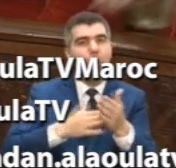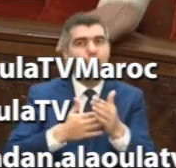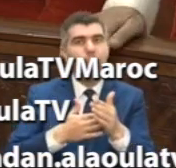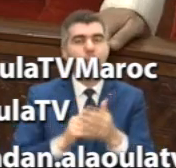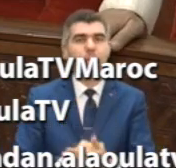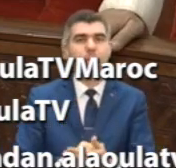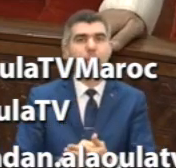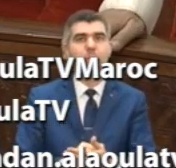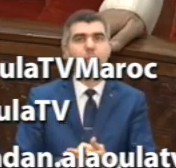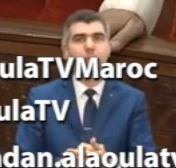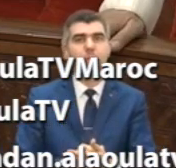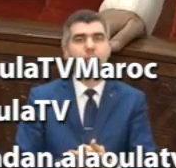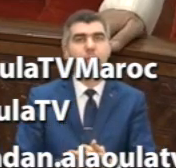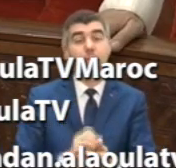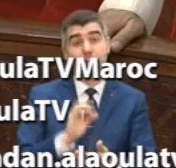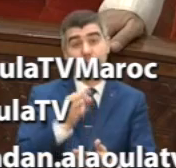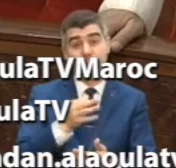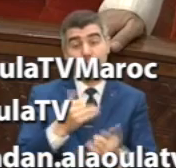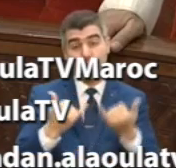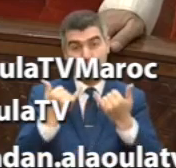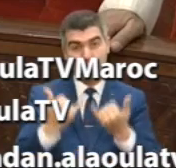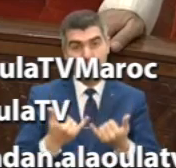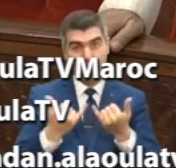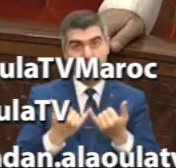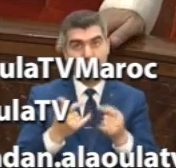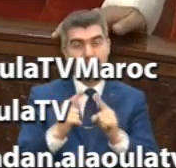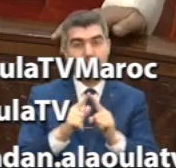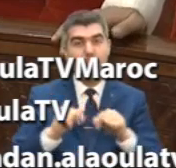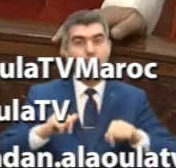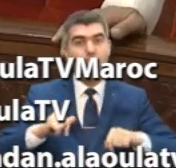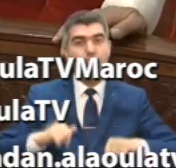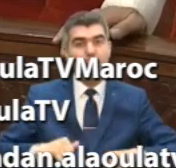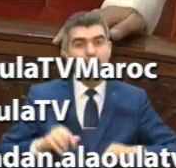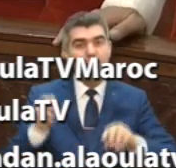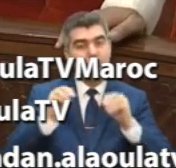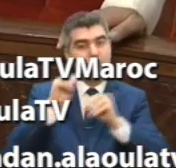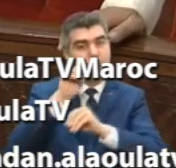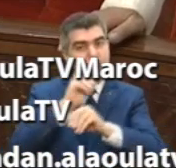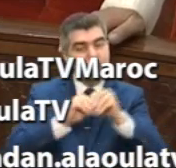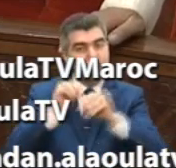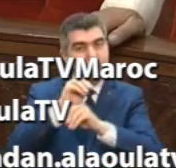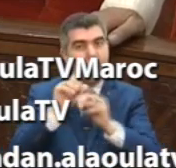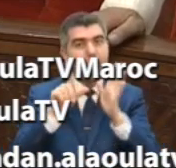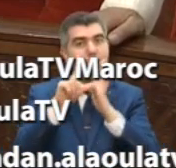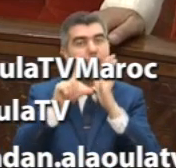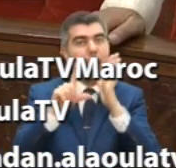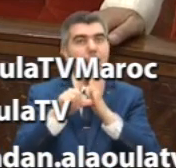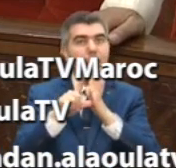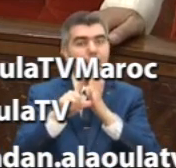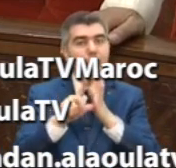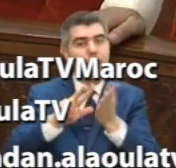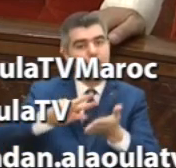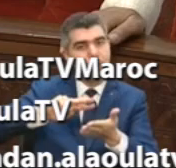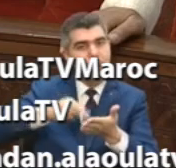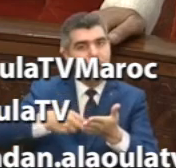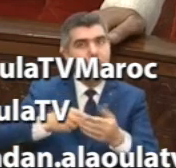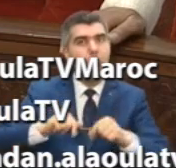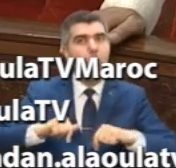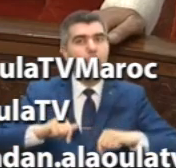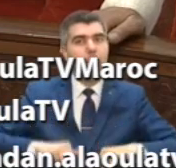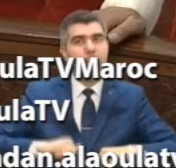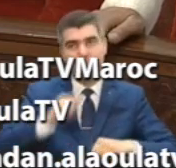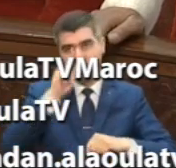عندها. وبالتالي اليوم الوزارة أعدت مشروع مرسوم معدل، وقعه السيد الوزير وسيأخذ